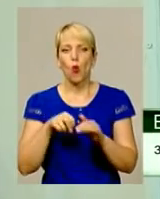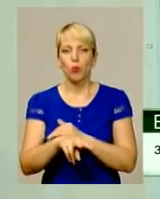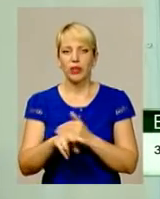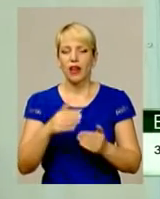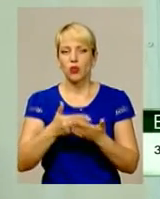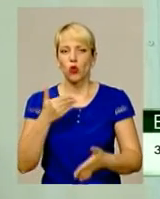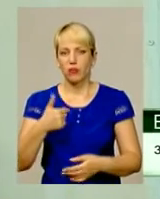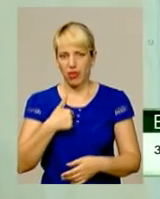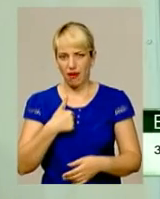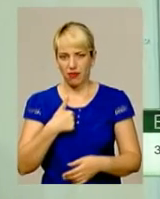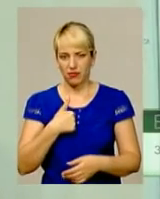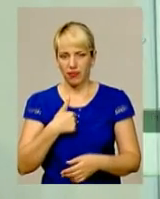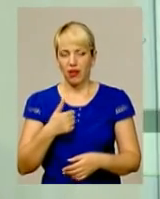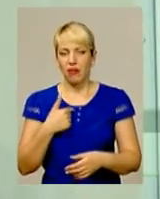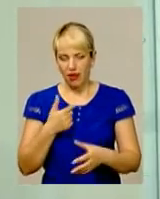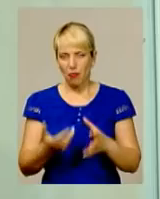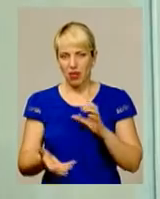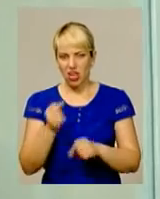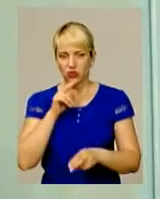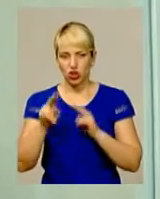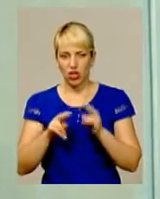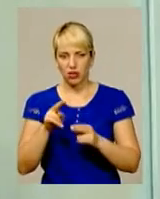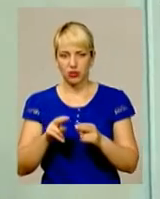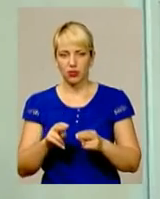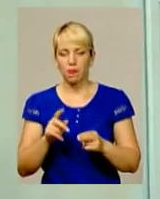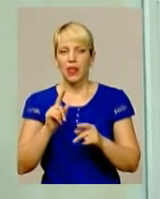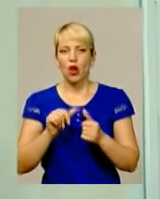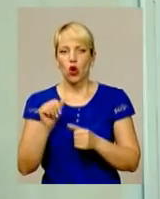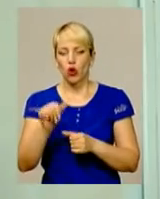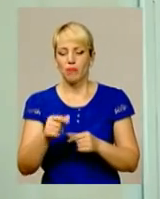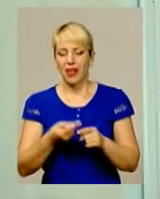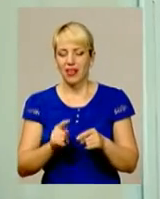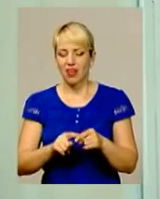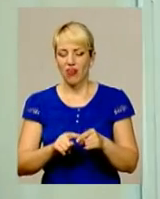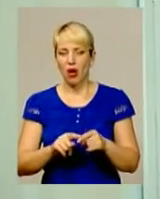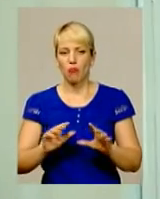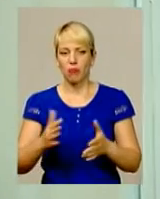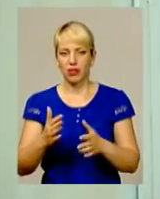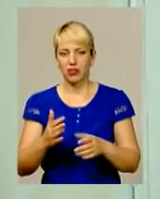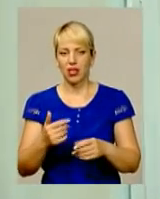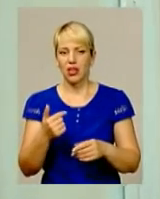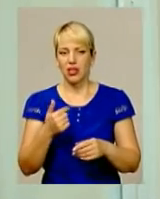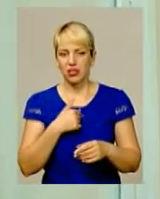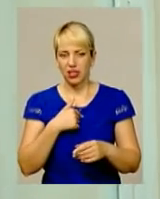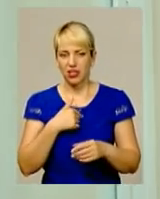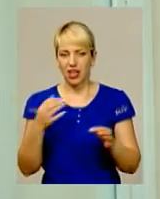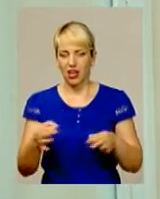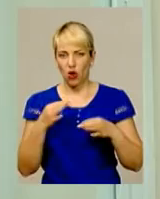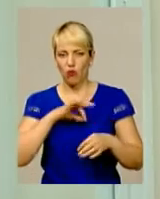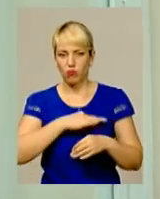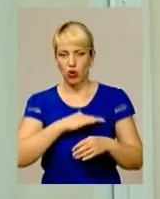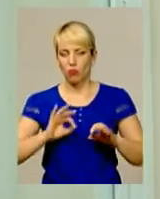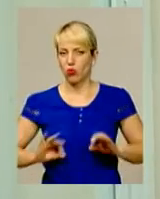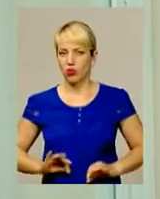я підтримую жалобу, крім вот цього моменту. Я хочу працювати. Значит, никакого следствия, никакого прокуратуры